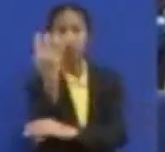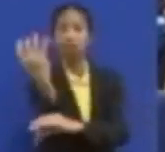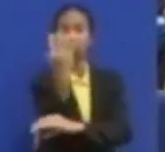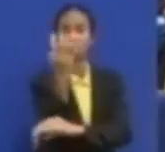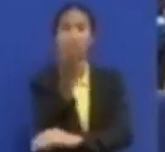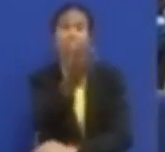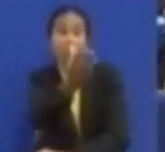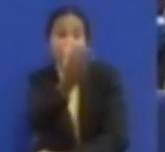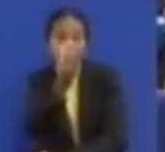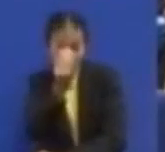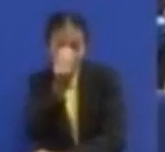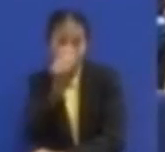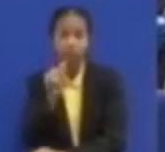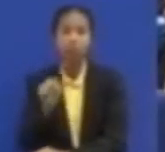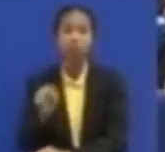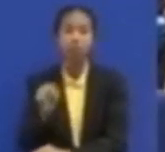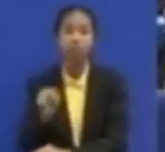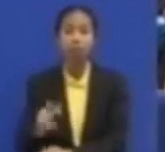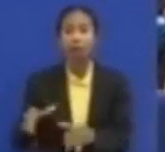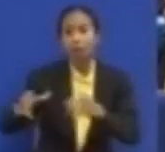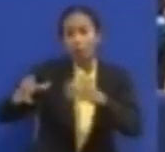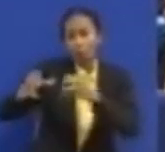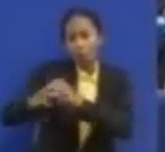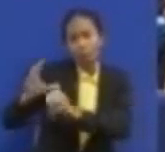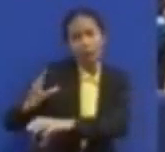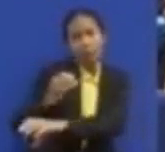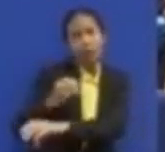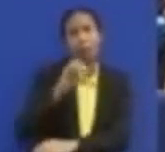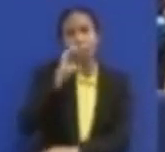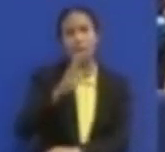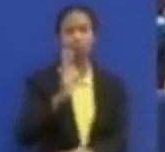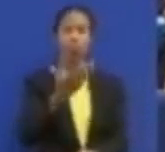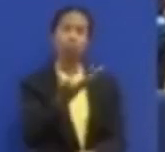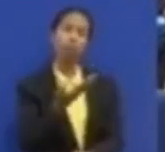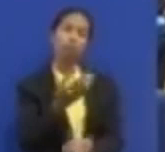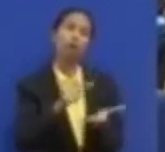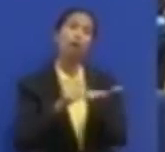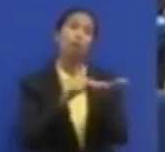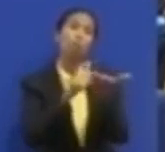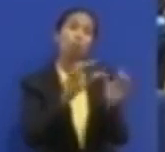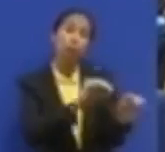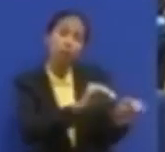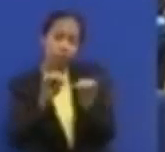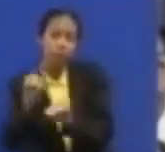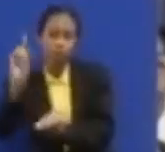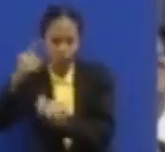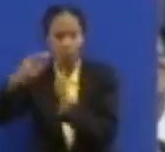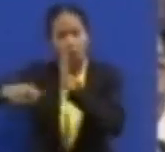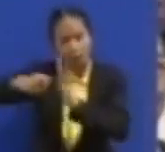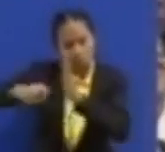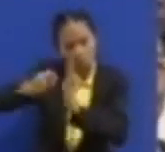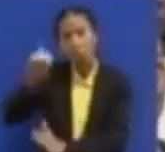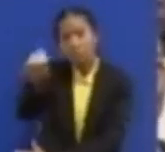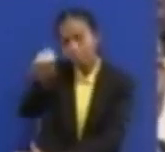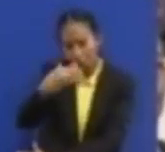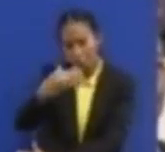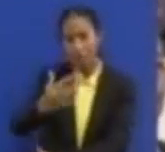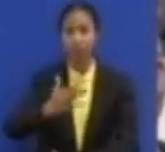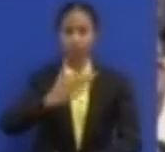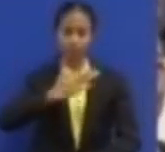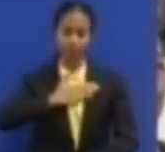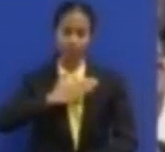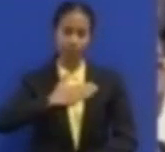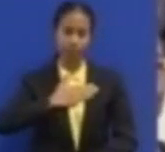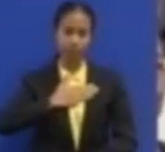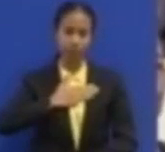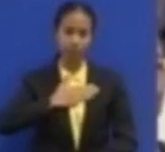เนี่ยพรรคการเมืองบางพรรคที่เสนอให้เลื่อนมีเหตุผลอะไรท่านก็ยังไม่ตอบแต่พวกผมในฐานะที่ผมเป็น